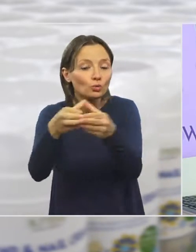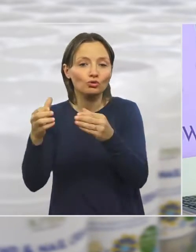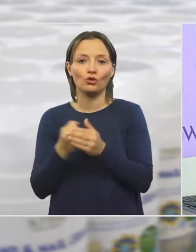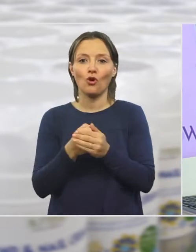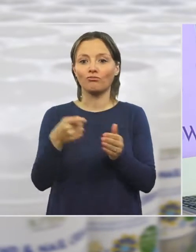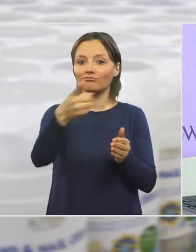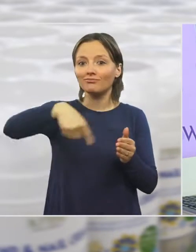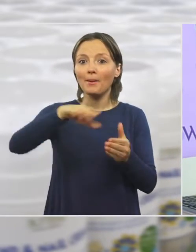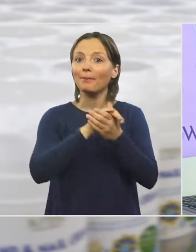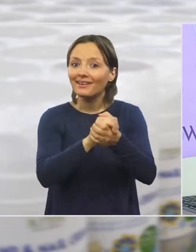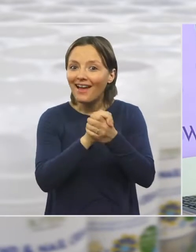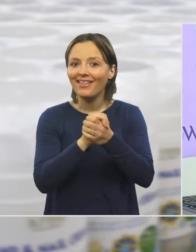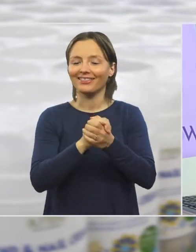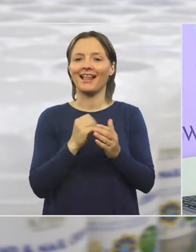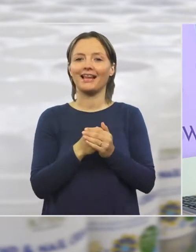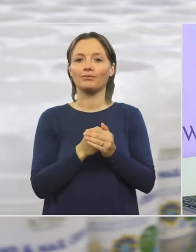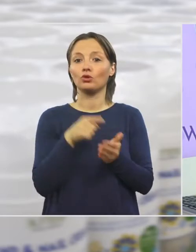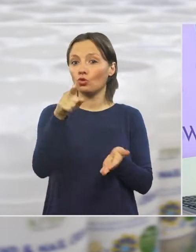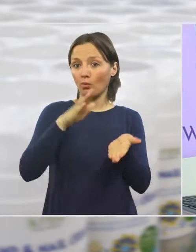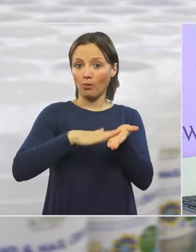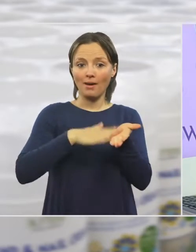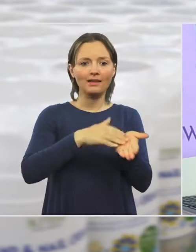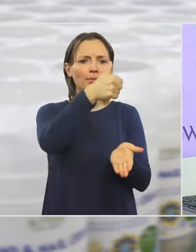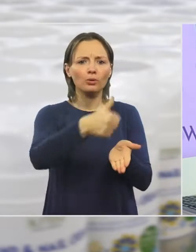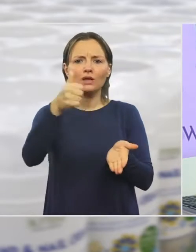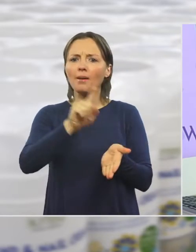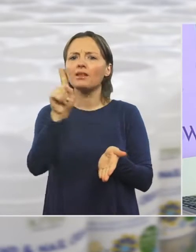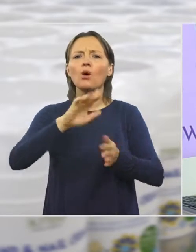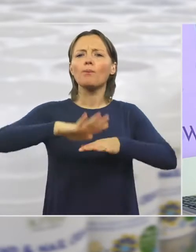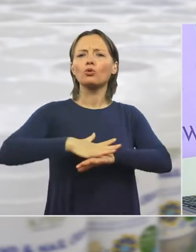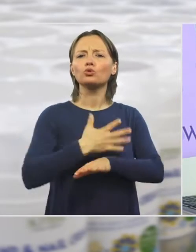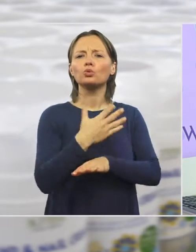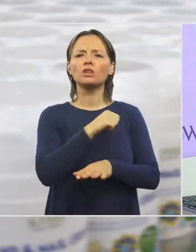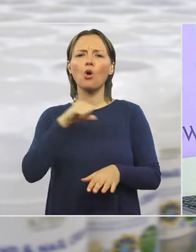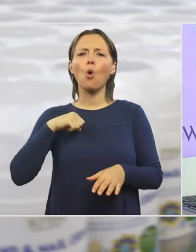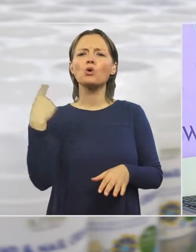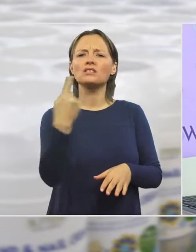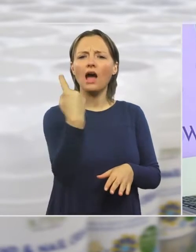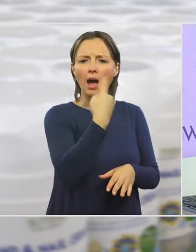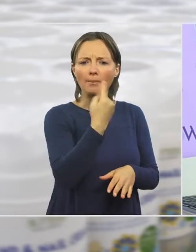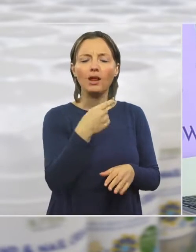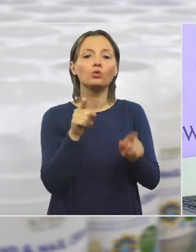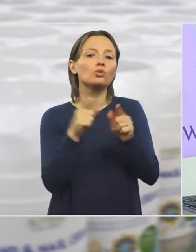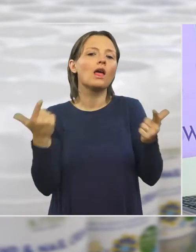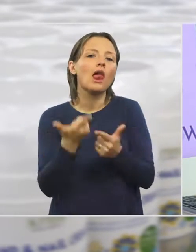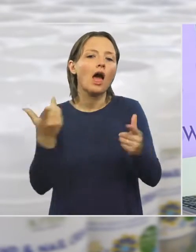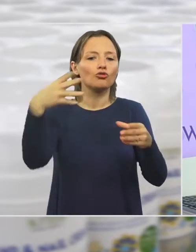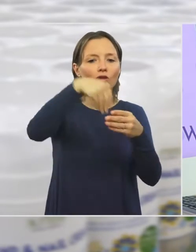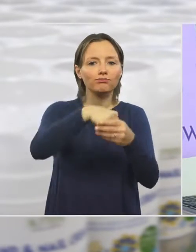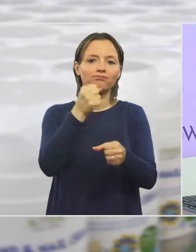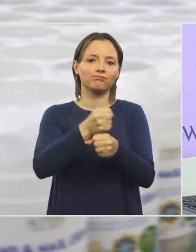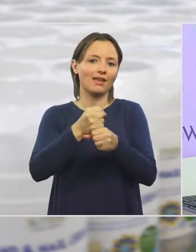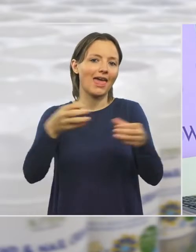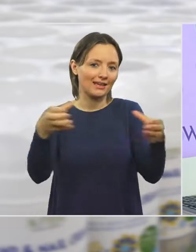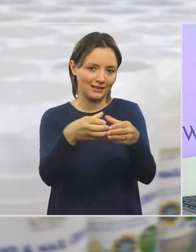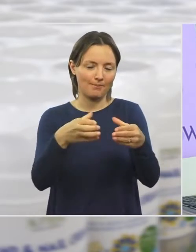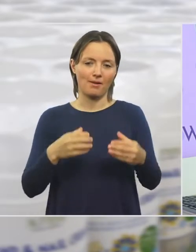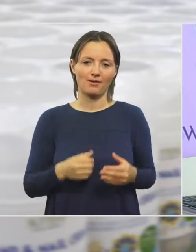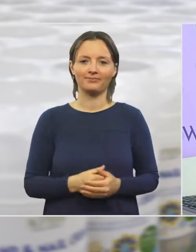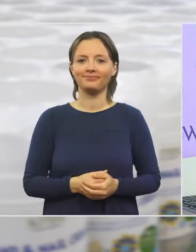so prijatelji in to pomeni, da se vsak posameznik ne počuti osamljenega in se lažje vključi